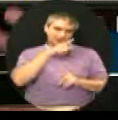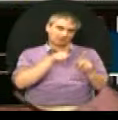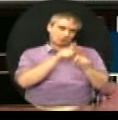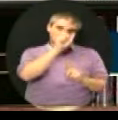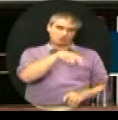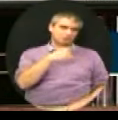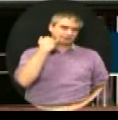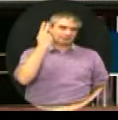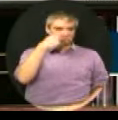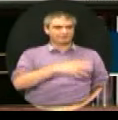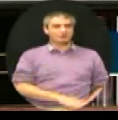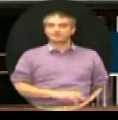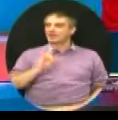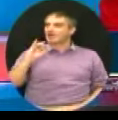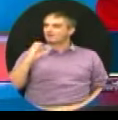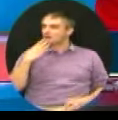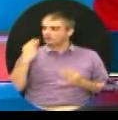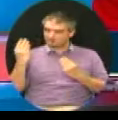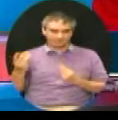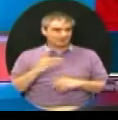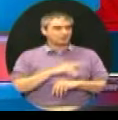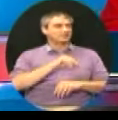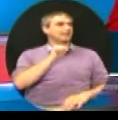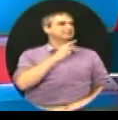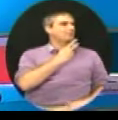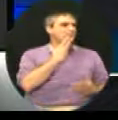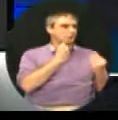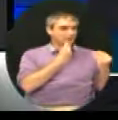יצחק נבון. חיים כהן, תודה רבה לך, דוקטור אליעזר פפו, תודה רבה גם לך.